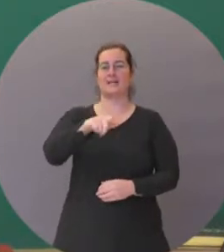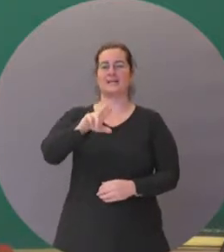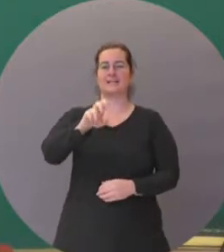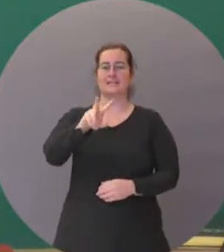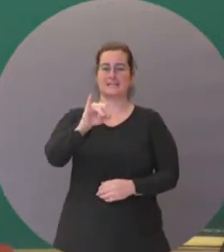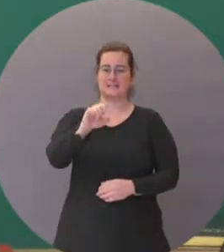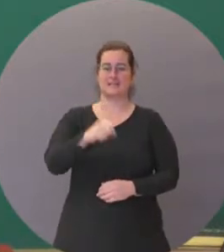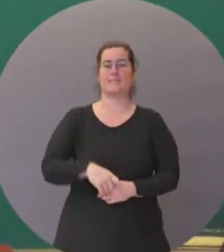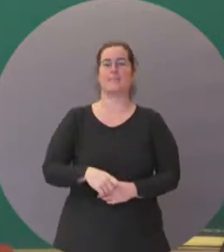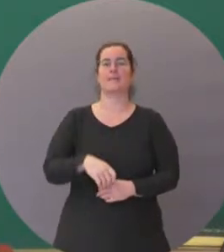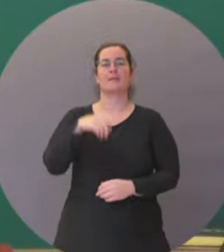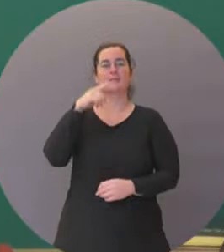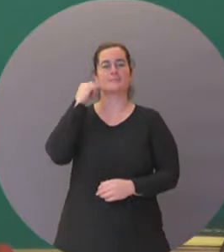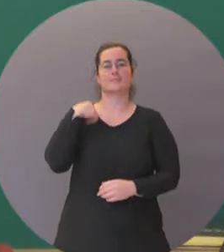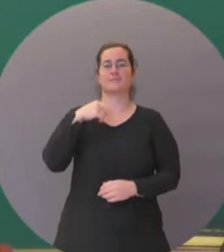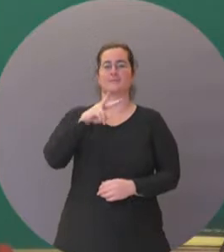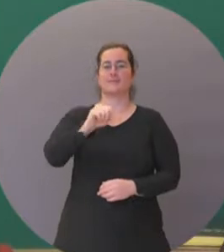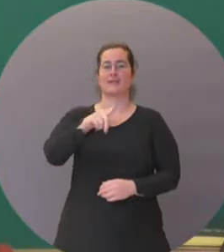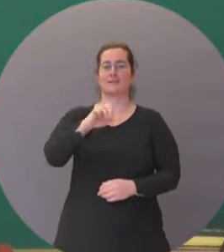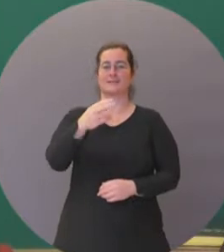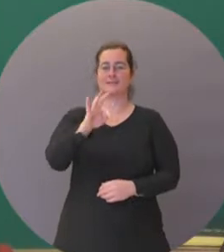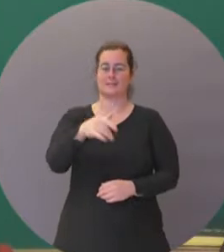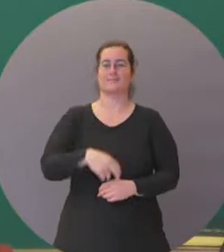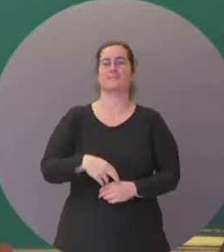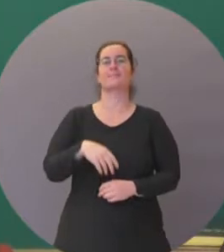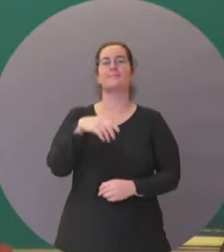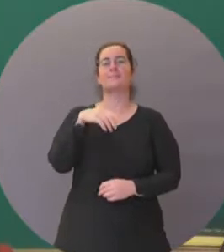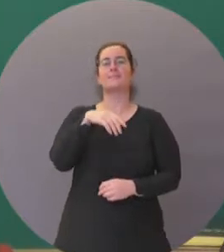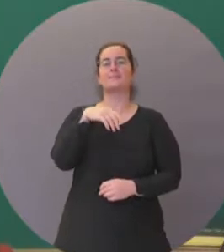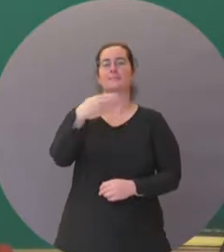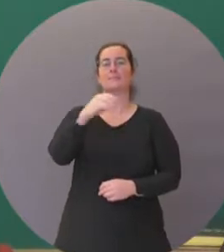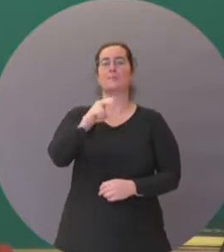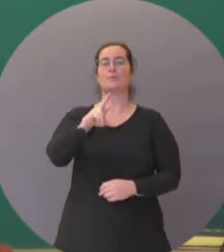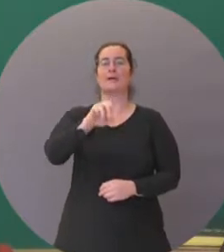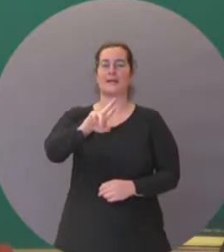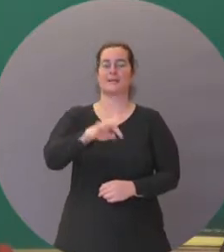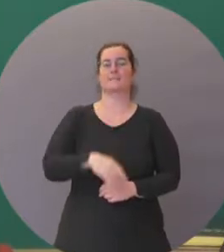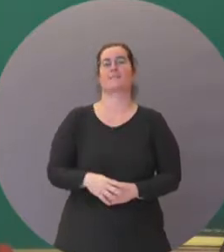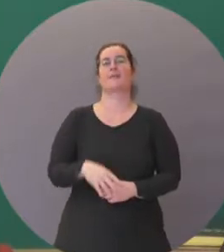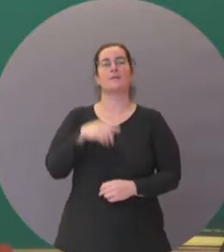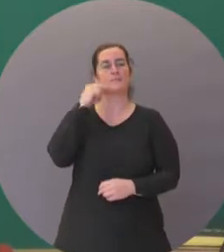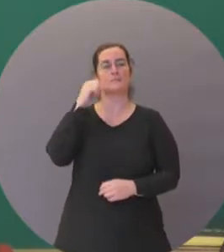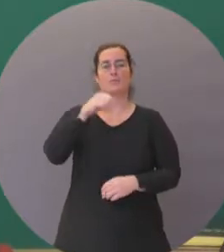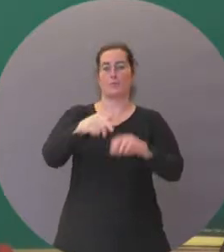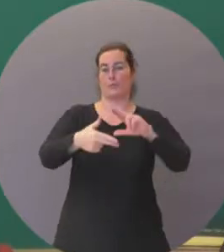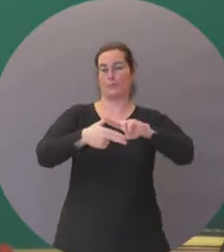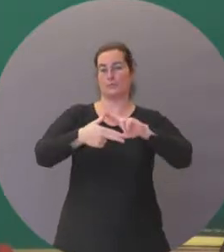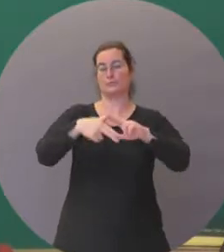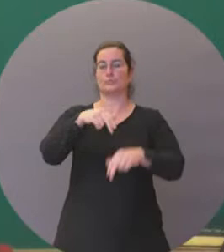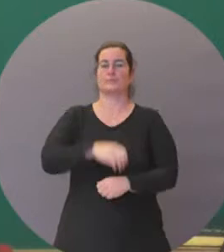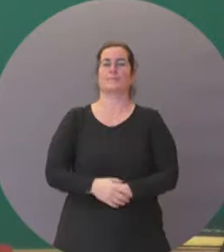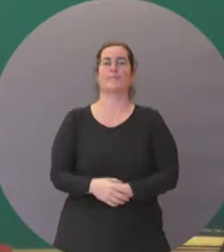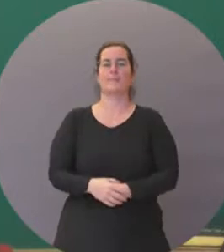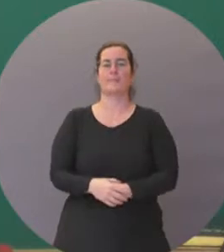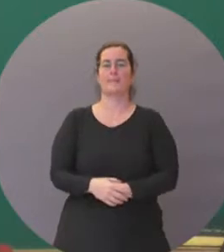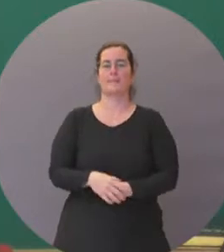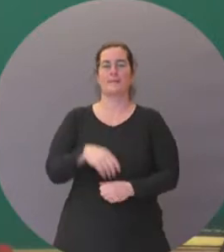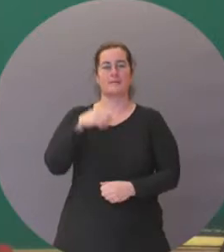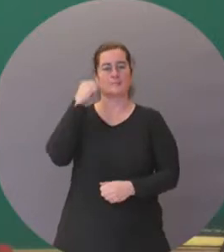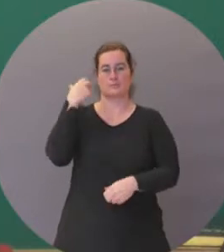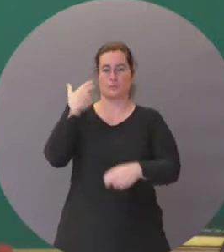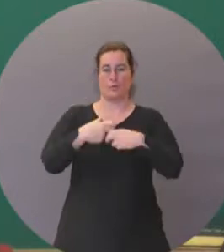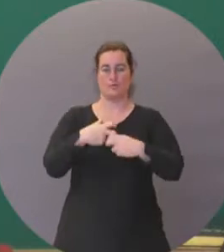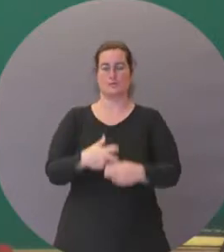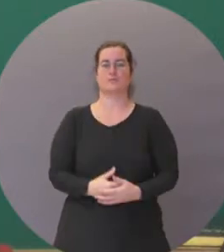Valentin madame Renaud Patricia monsieur Renou Vincent madame monsieur roche Olivier